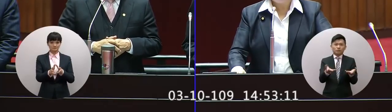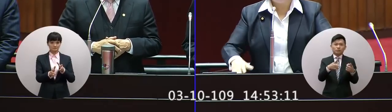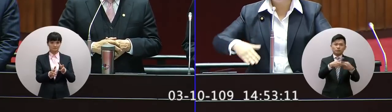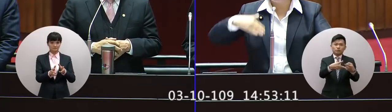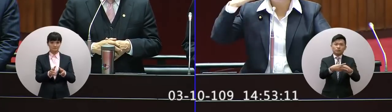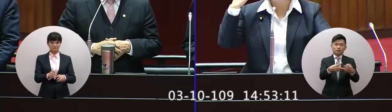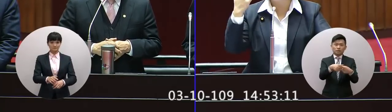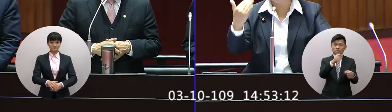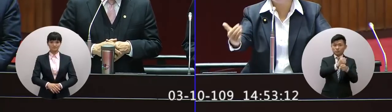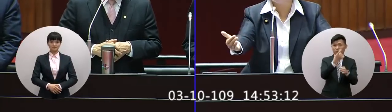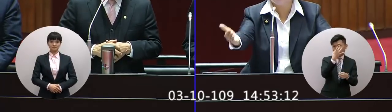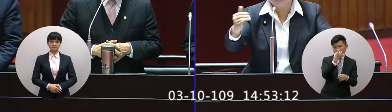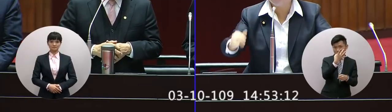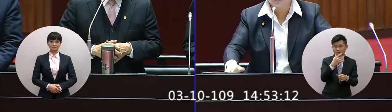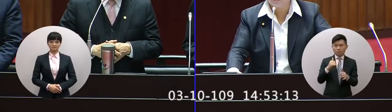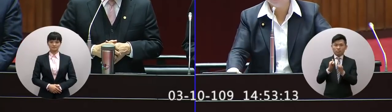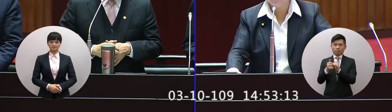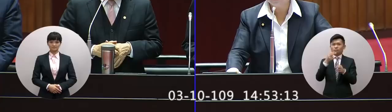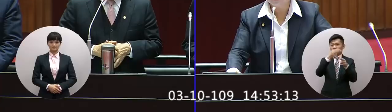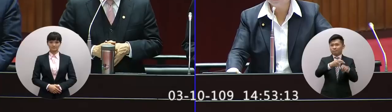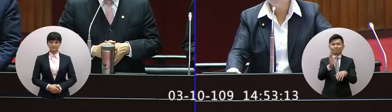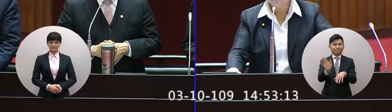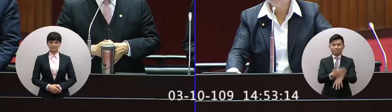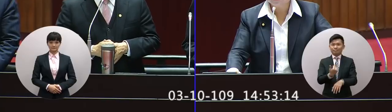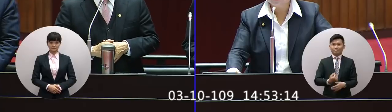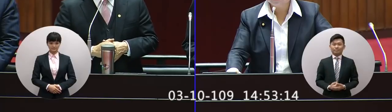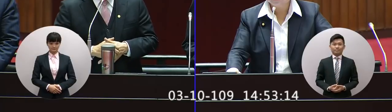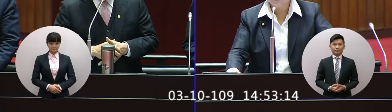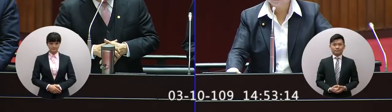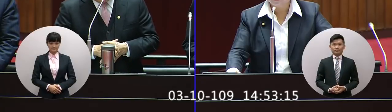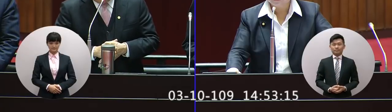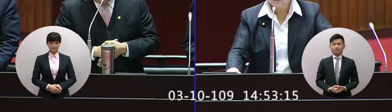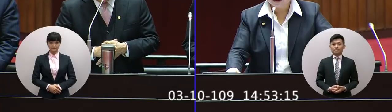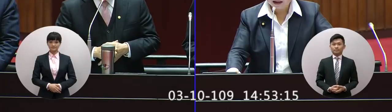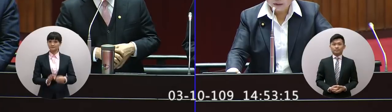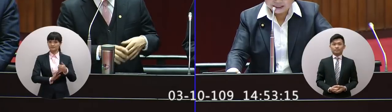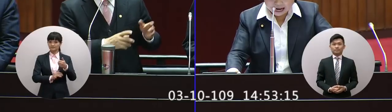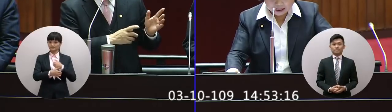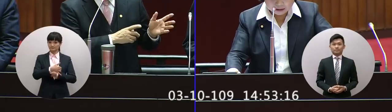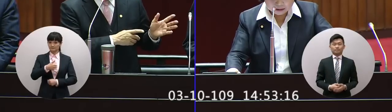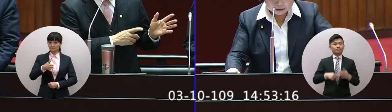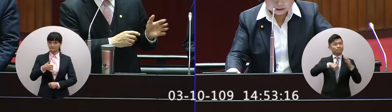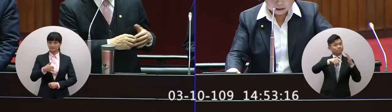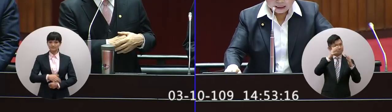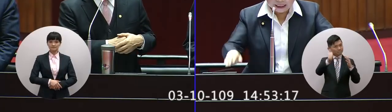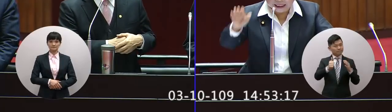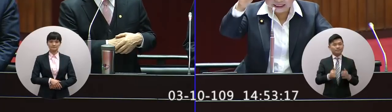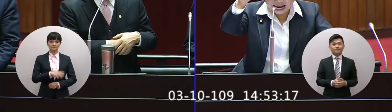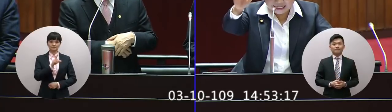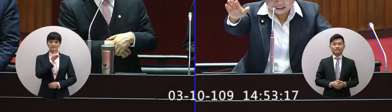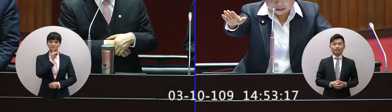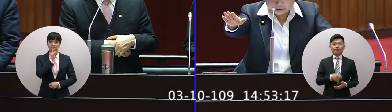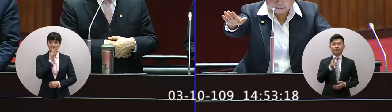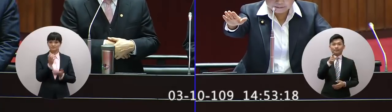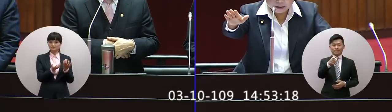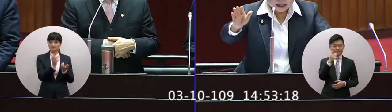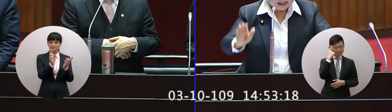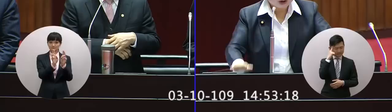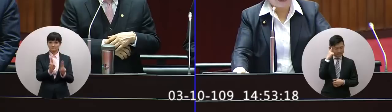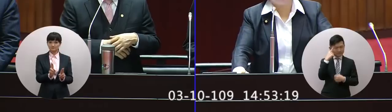了，民众要怎么样信赖呢？ 对，这个。委员， 院长， 中火是火， 您三